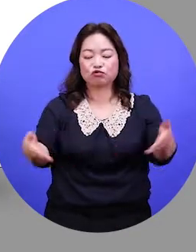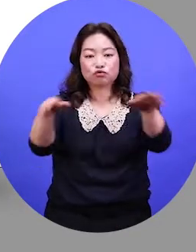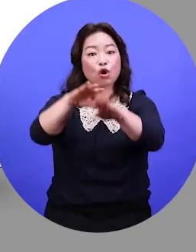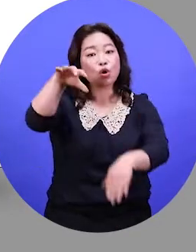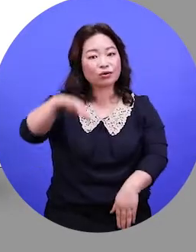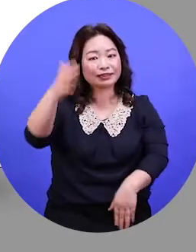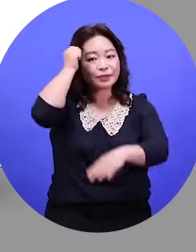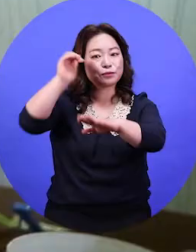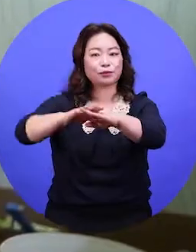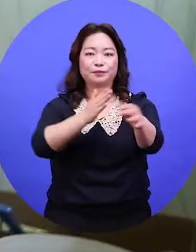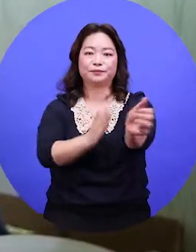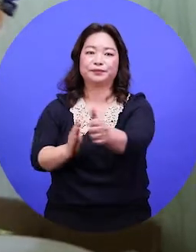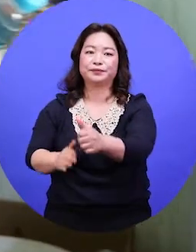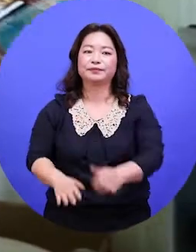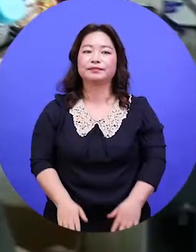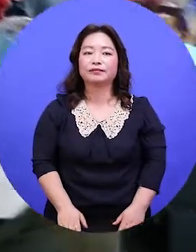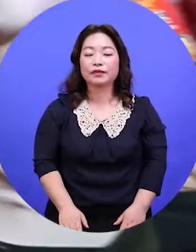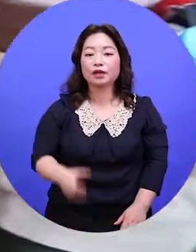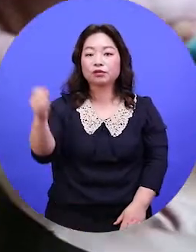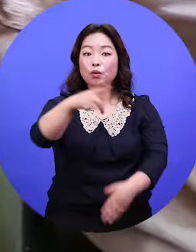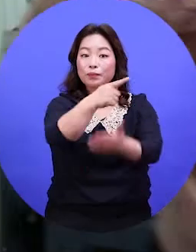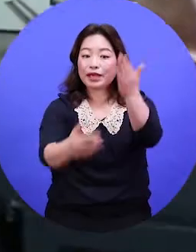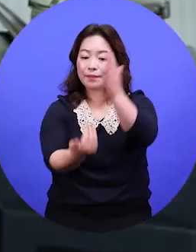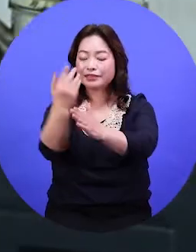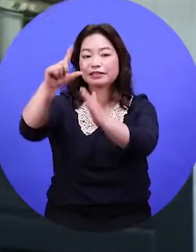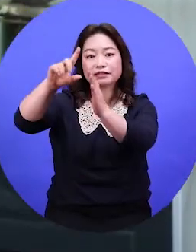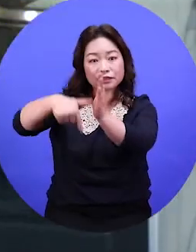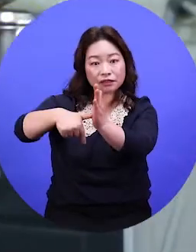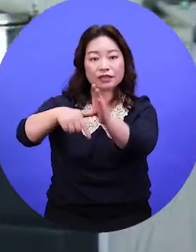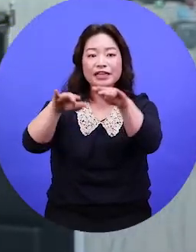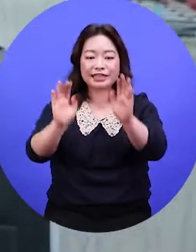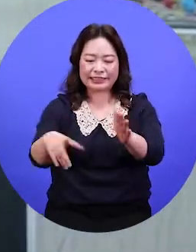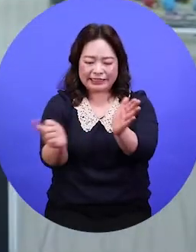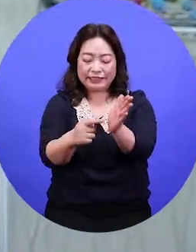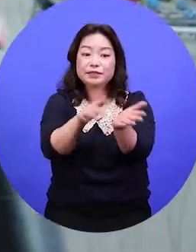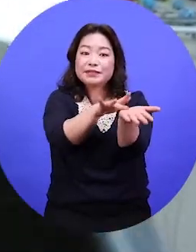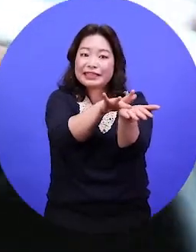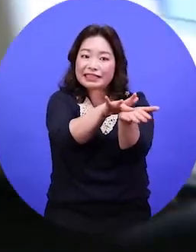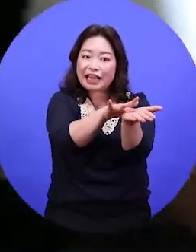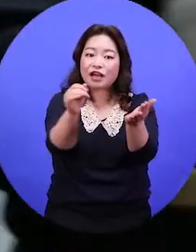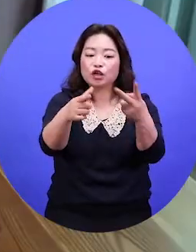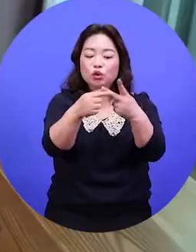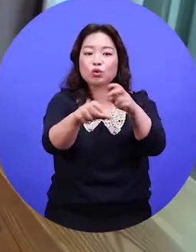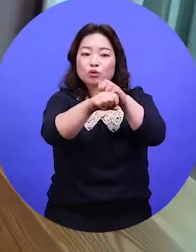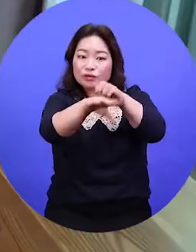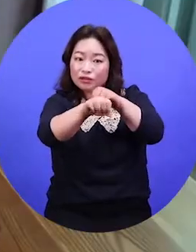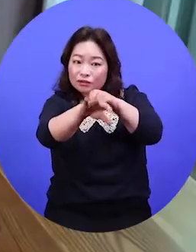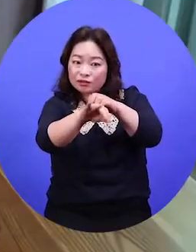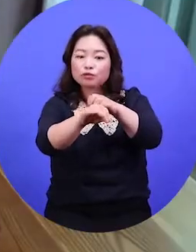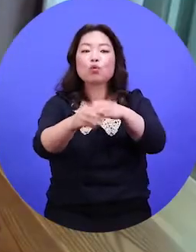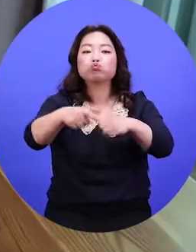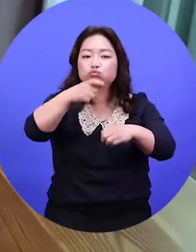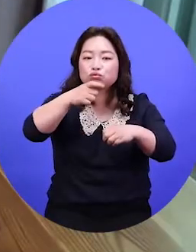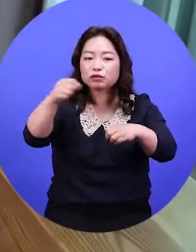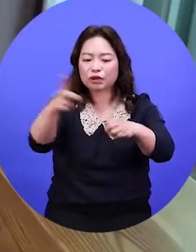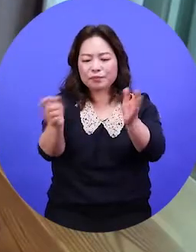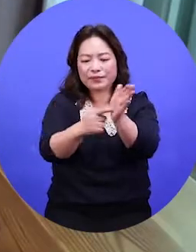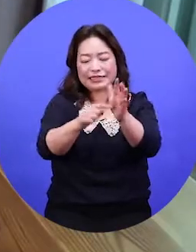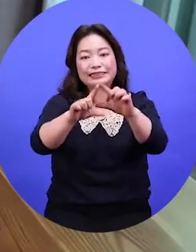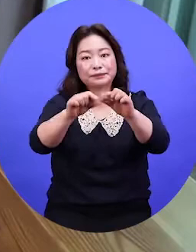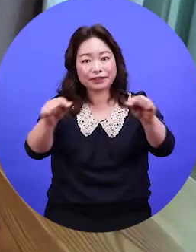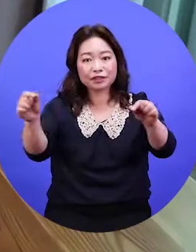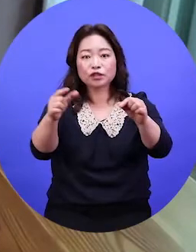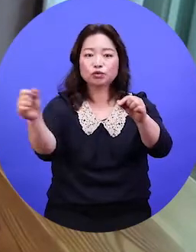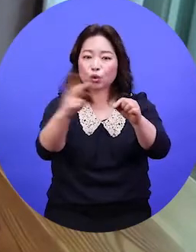등을 참고합니다. 그리고 재난이 발생할 경우를 대비해 응급약품, 손전등, 식수,